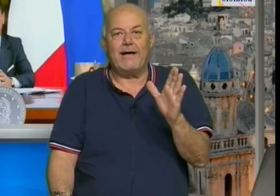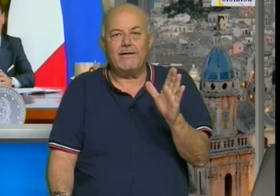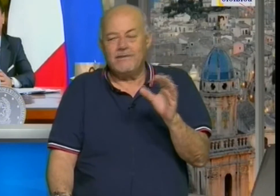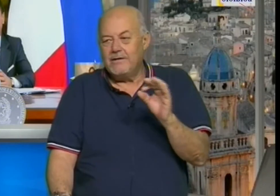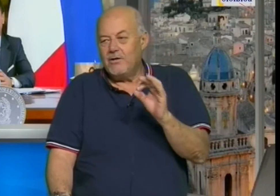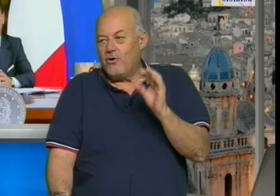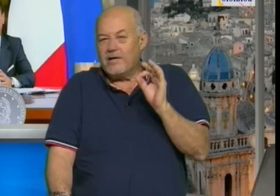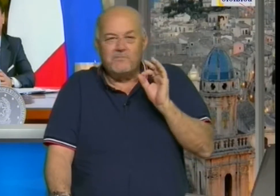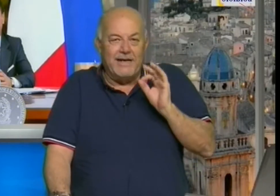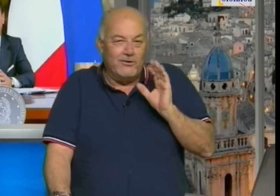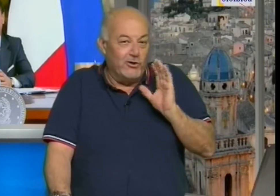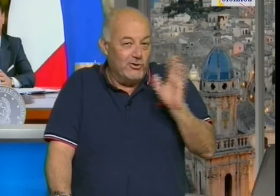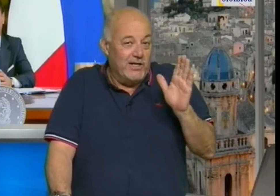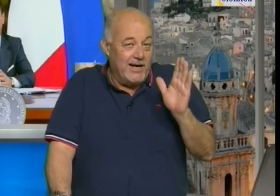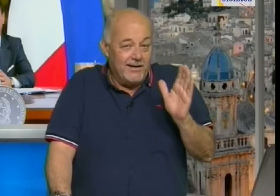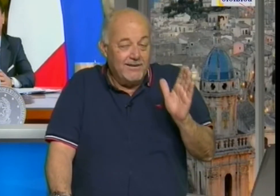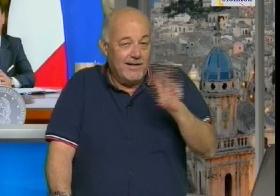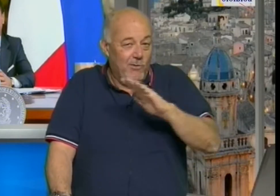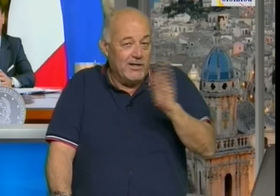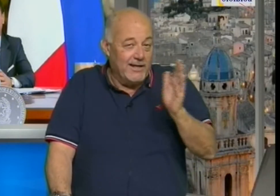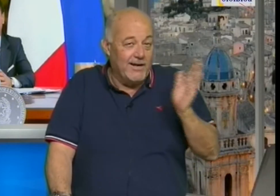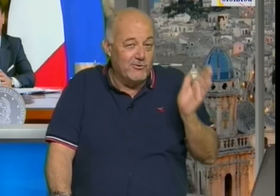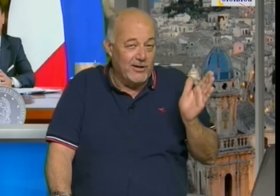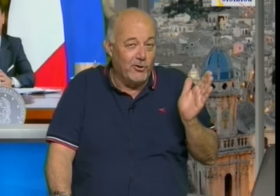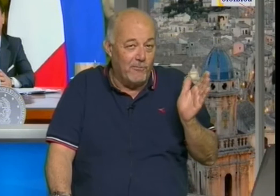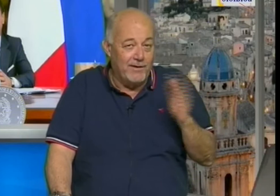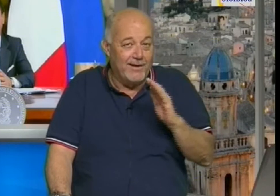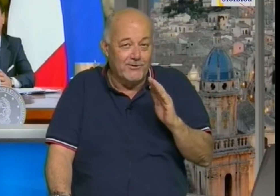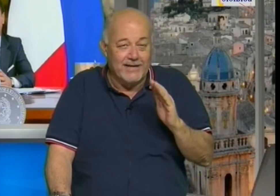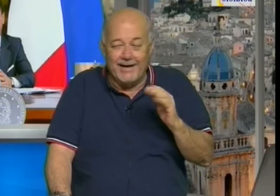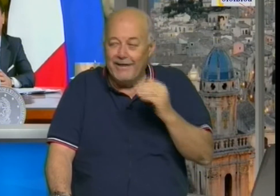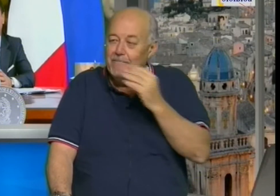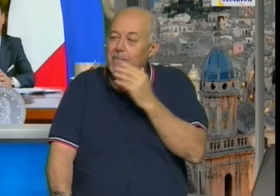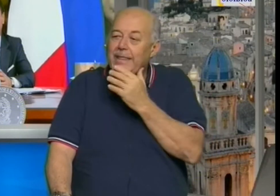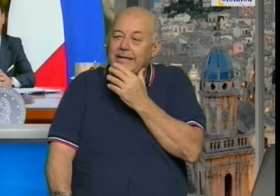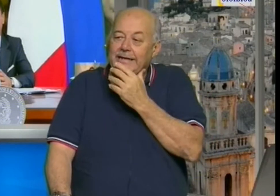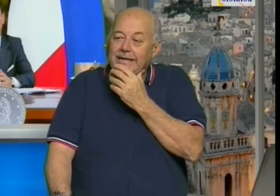ragusana. Ora, sperando che non sia la moglie del ragusano Top, la ragusana,